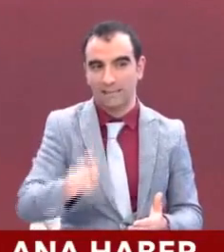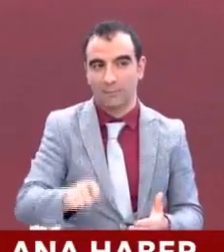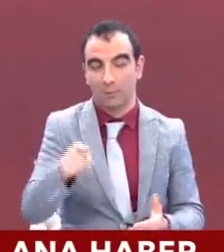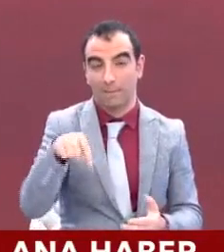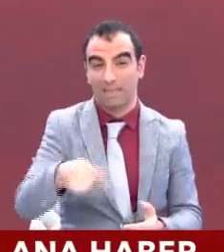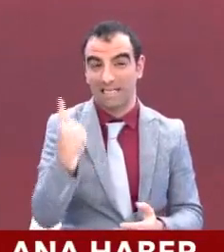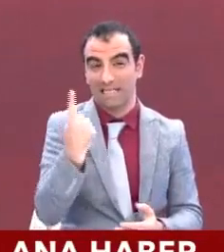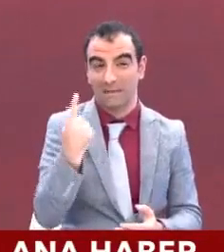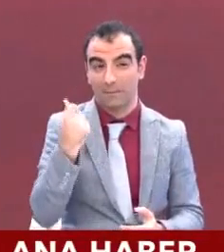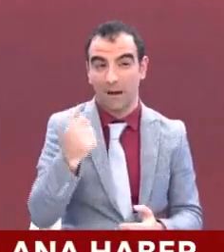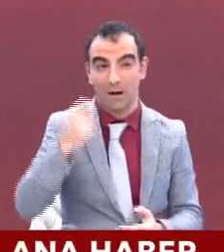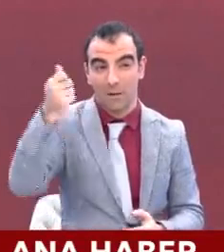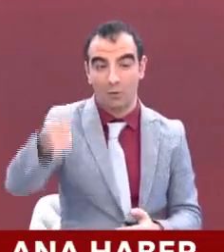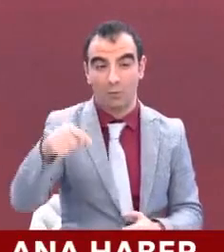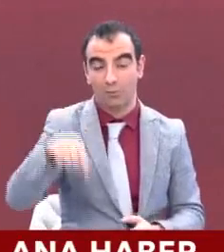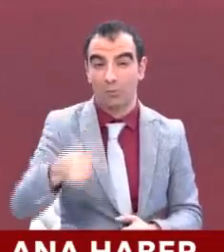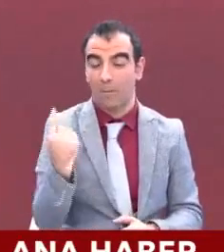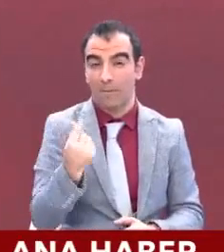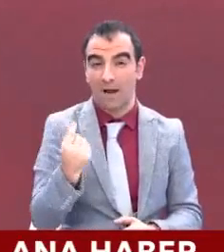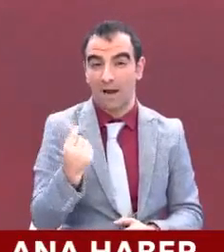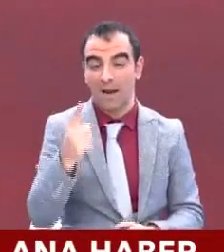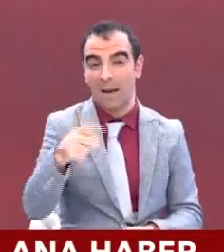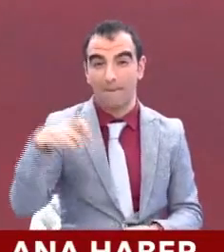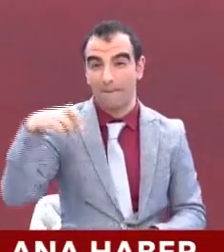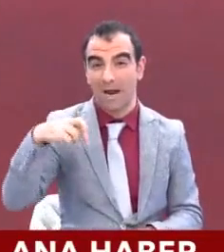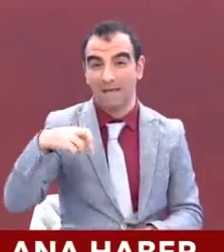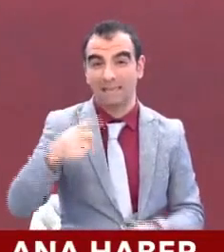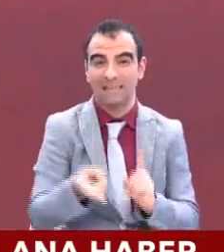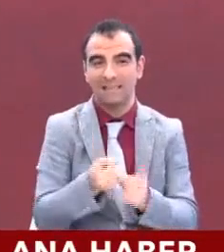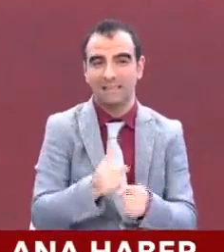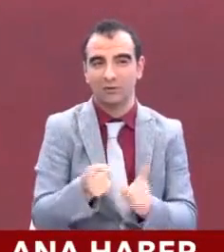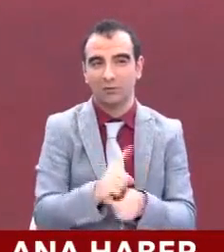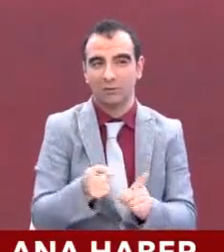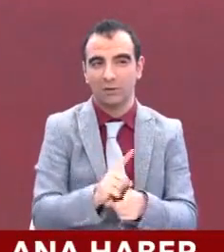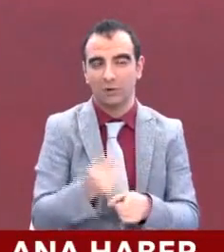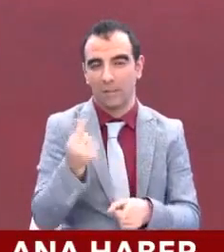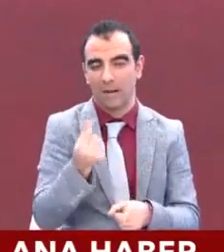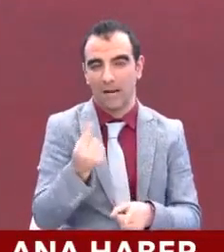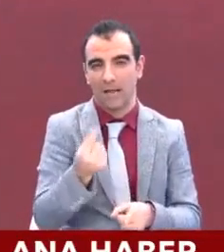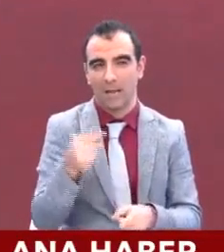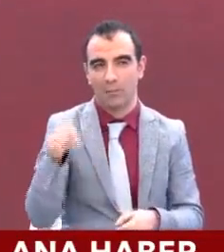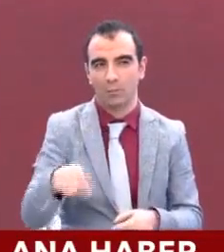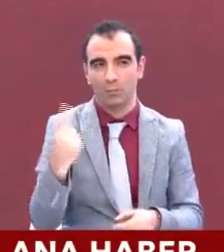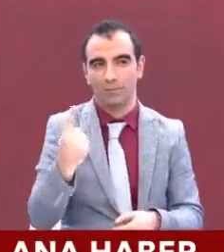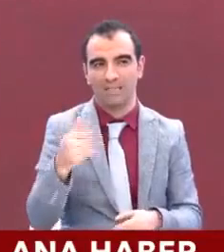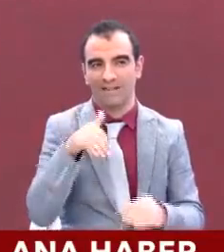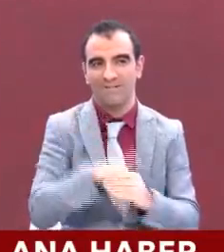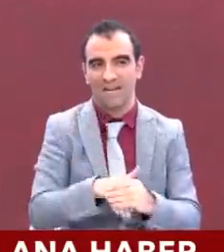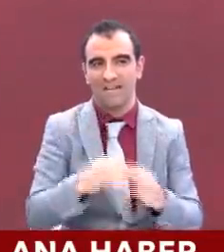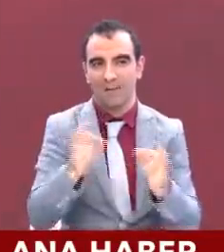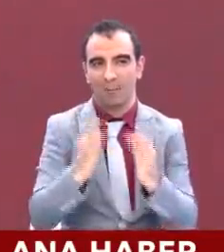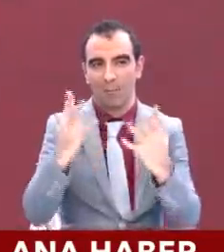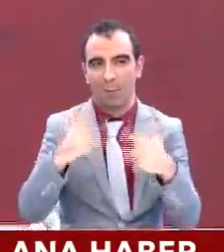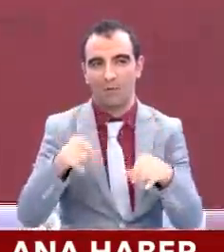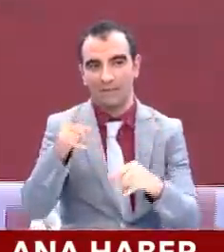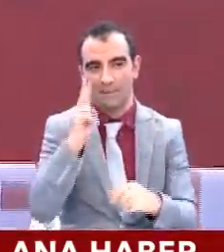Red ödüyorsunuz dolayısıyla da bu ücretler partilere göre de değişiyor tabak fiyatları Bu bir vekil borsasına dönüşüyor